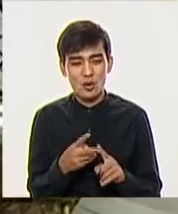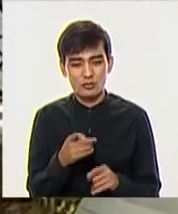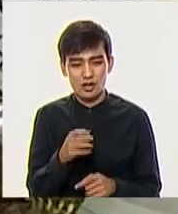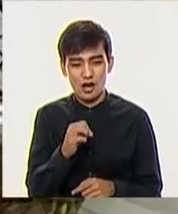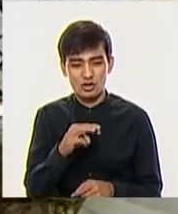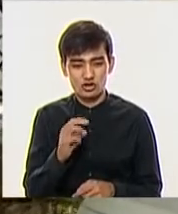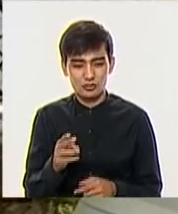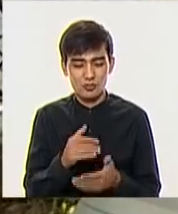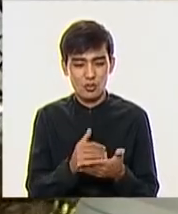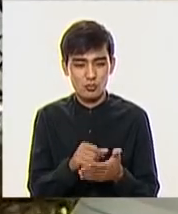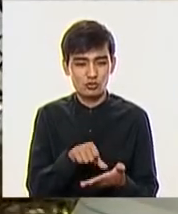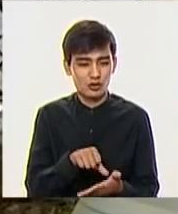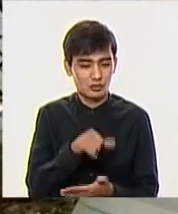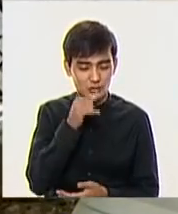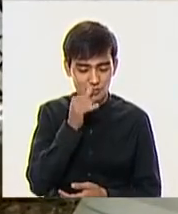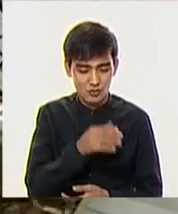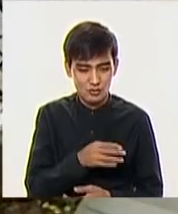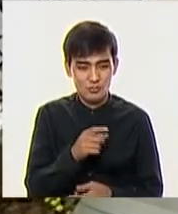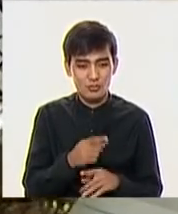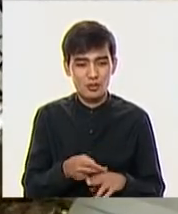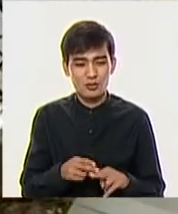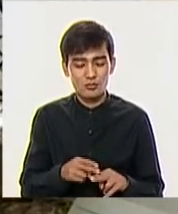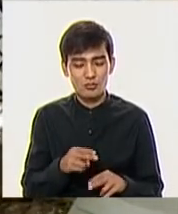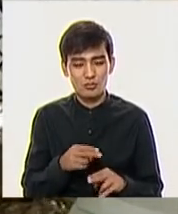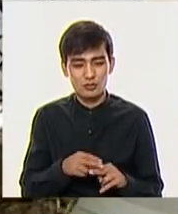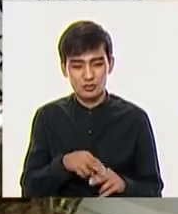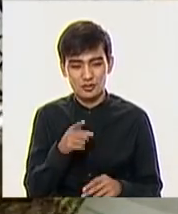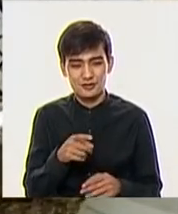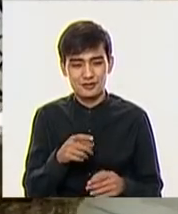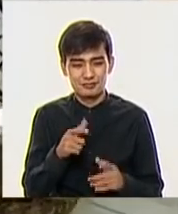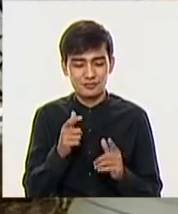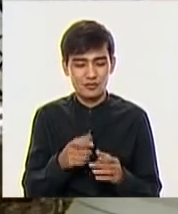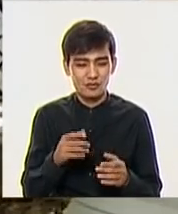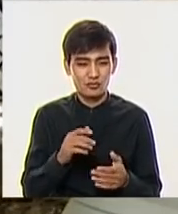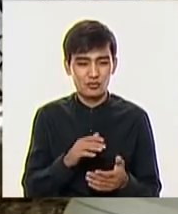могут участвовать. Потому что вот, согласно постановлению 33 по АШИК,